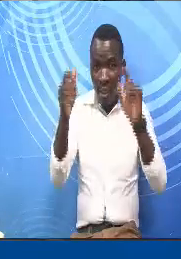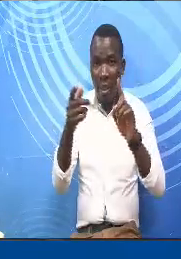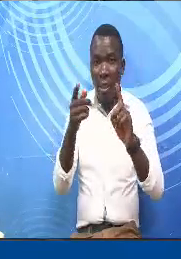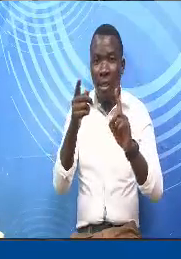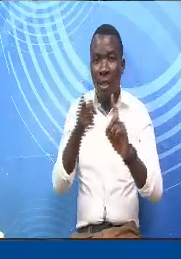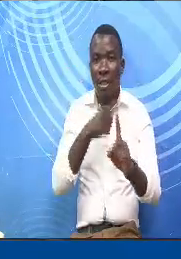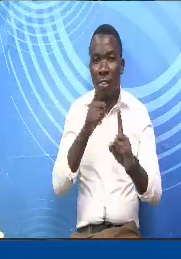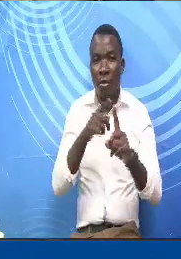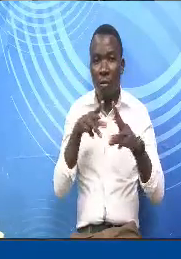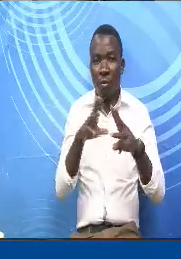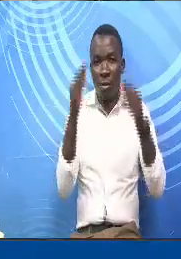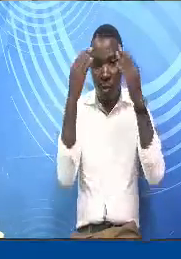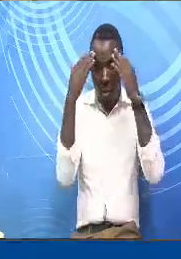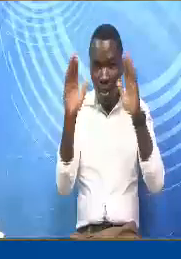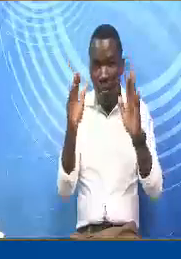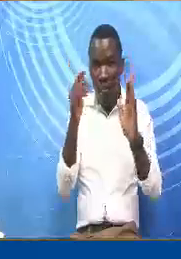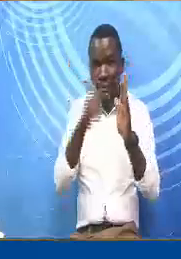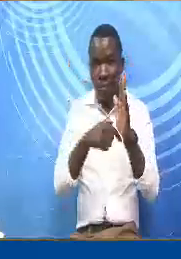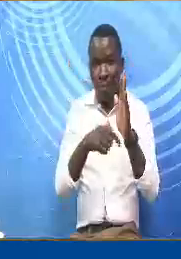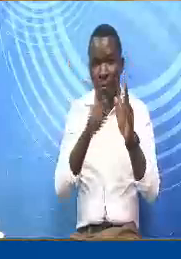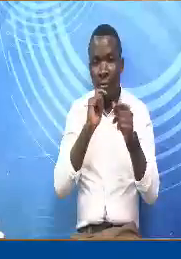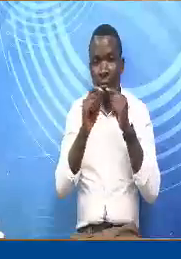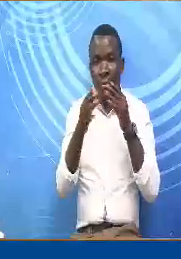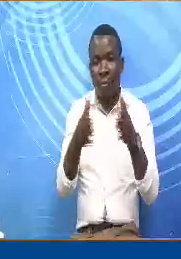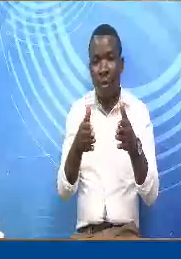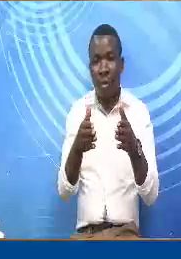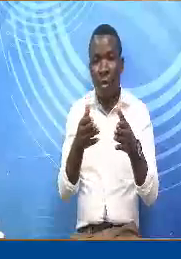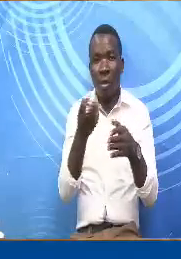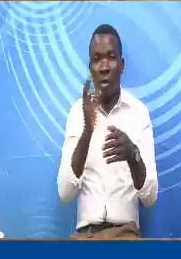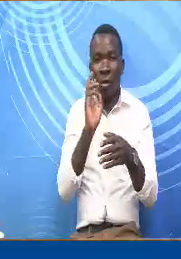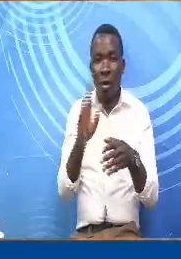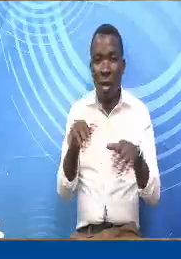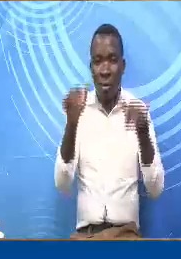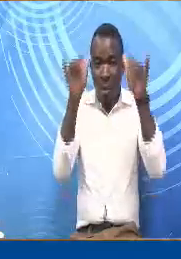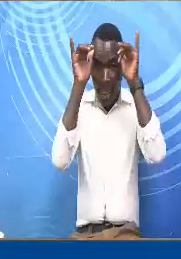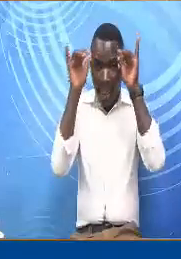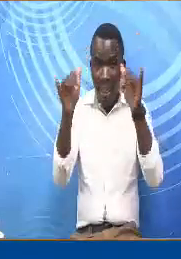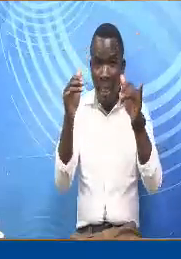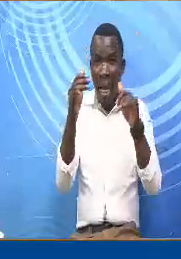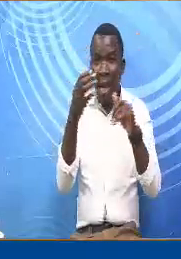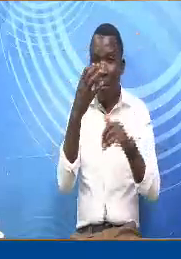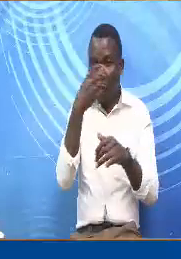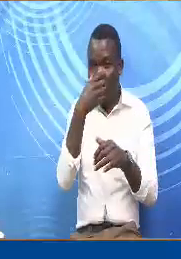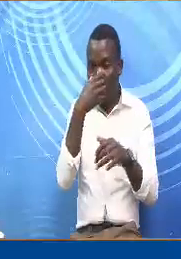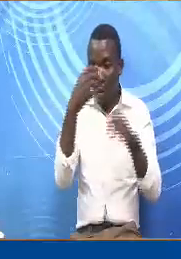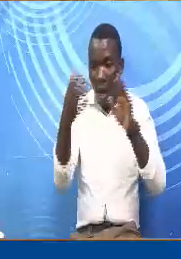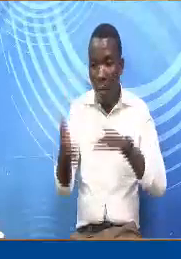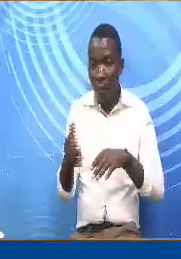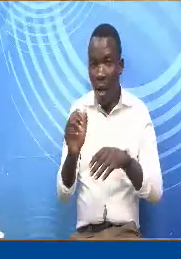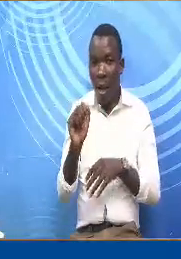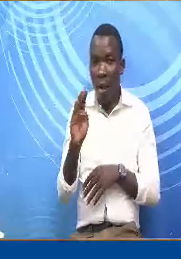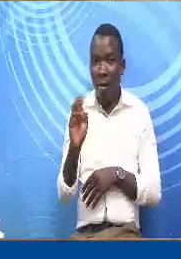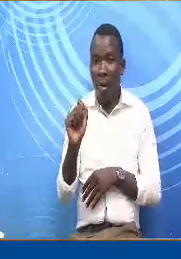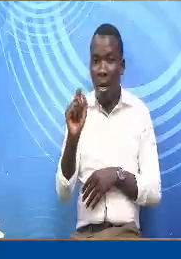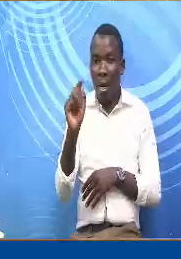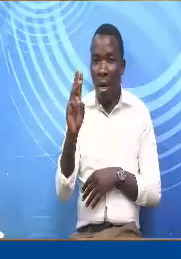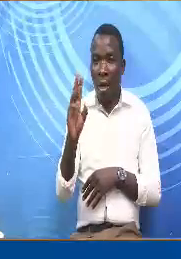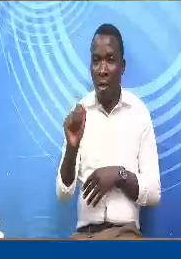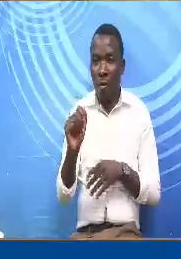Valence Papi inka yo mu batwa yapfuye reka tujye kurya inka yo mu batwa icyo nacyo icyo sitateza cyo